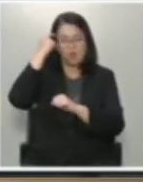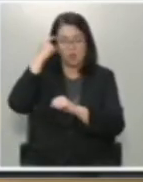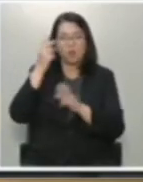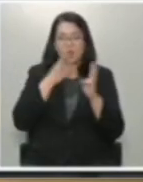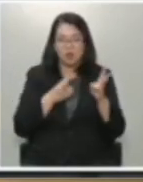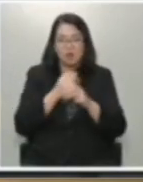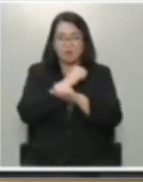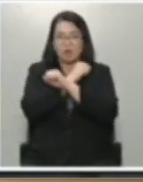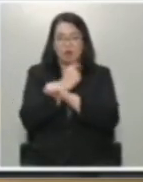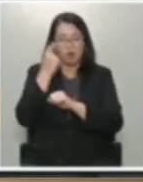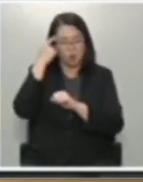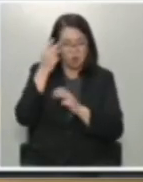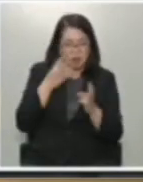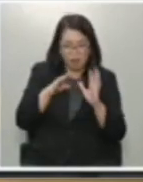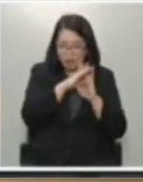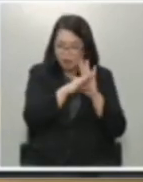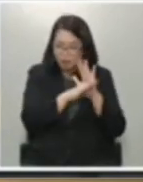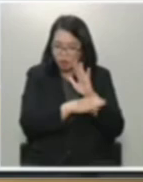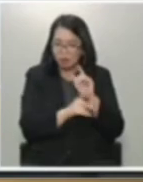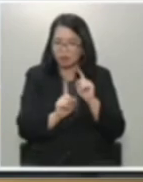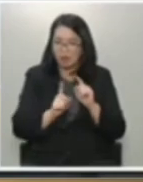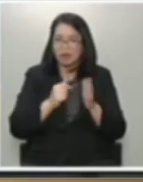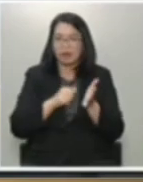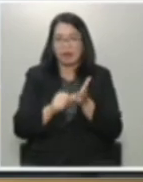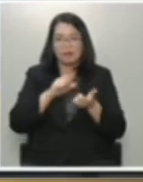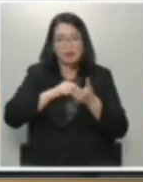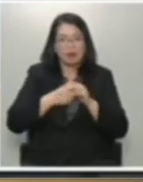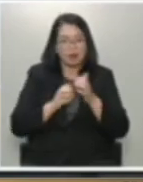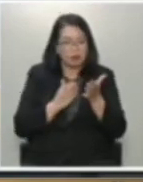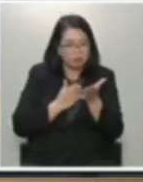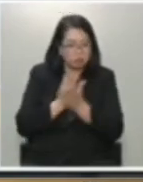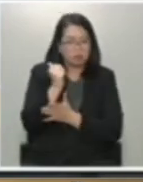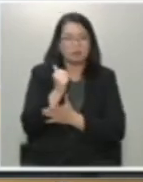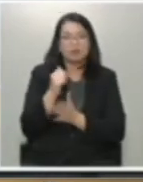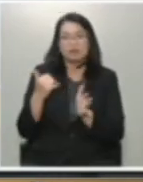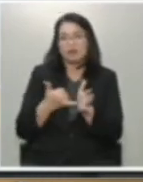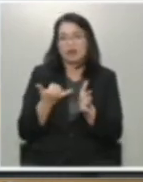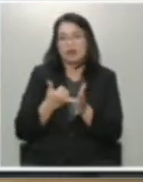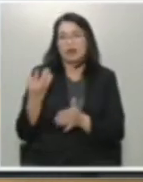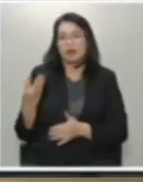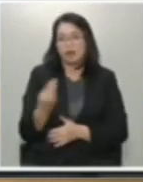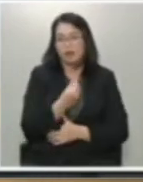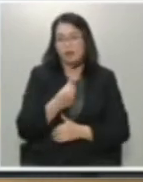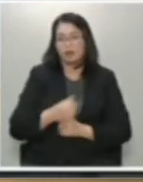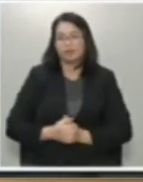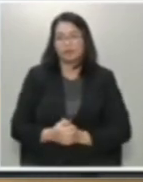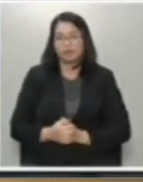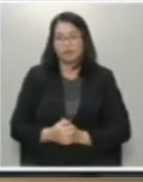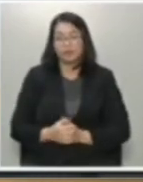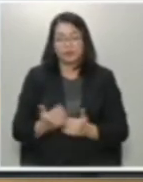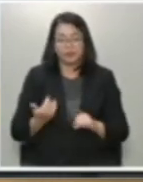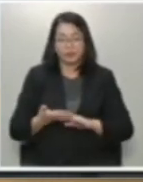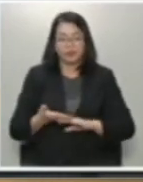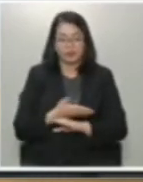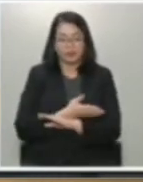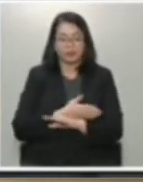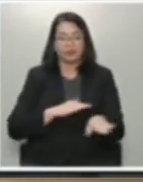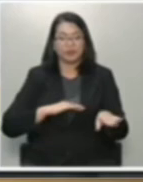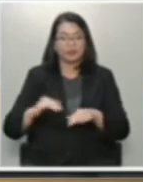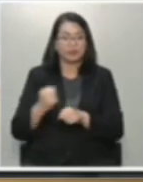ไปนะครับแล้วเราสามารถจะแก้ไขปัญหาได้อย่างถูกต้องแม่นยำนะครับซึ่งการเตรียมการล่วงหน้านี่นะ